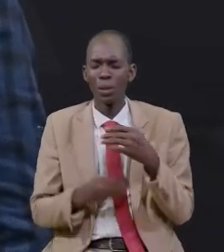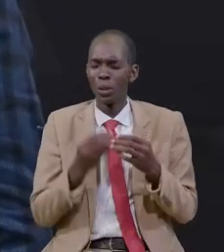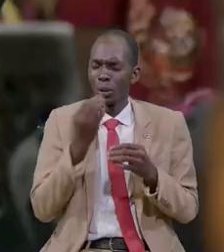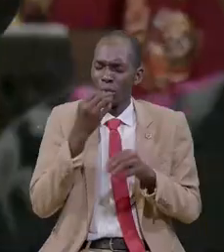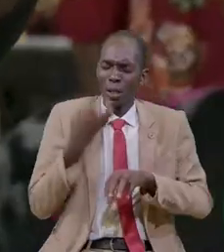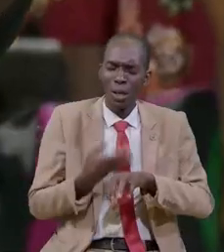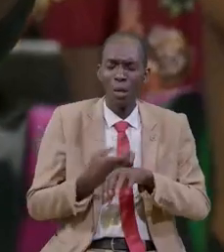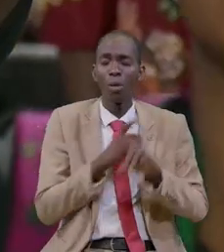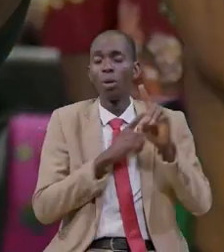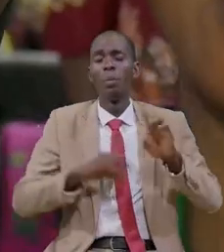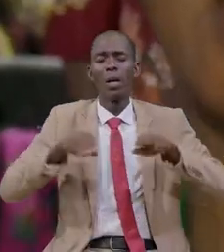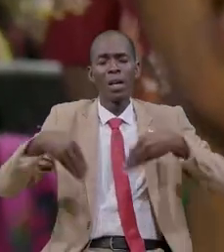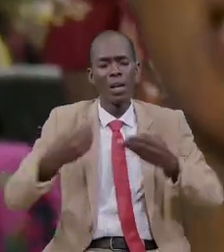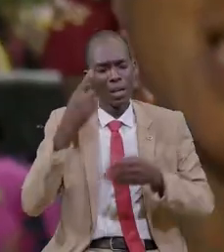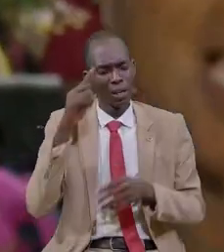la provision pour eux.